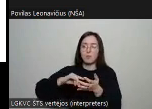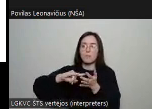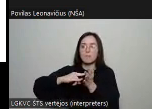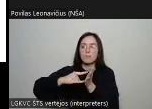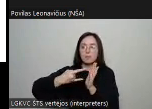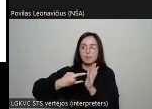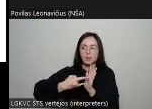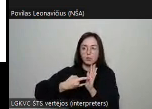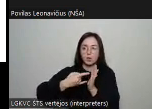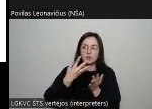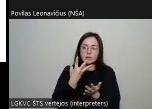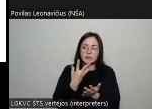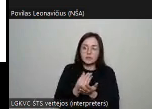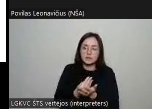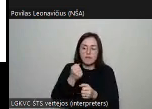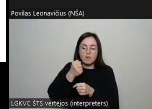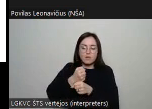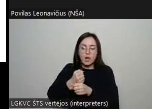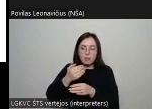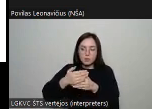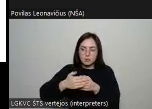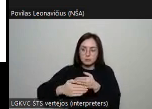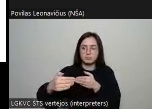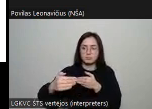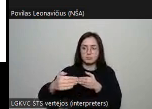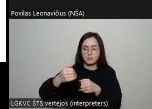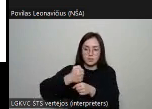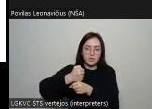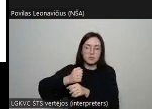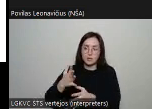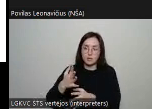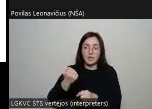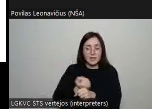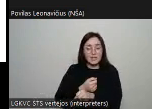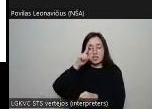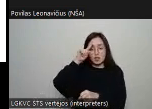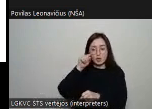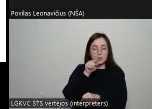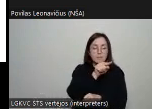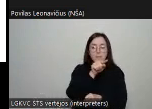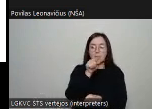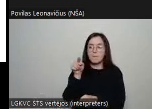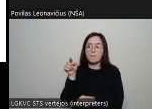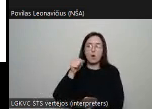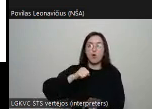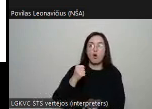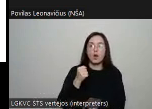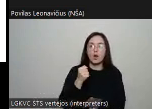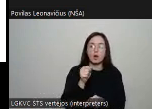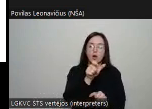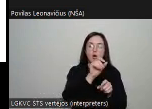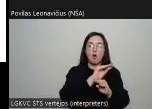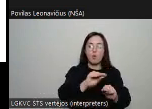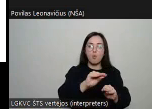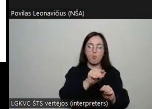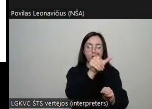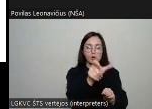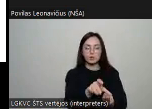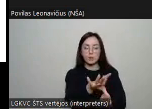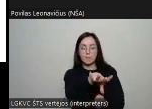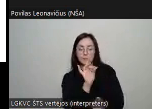planuojant savo planus ilgalaikius, tu turėjau žinoti, su kuriuo tu mokytoju ar su kuria komanda ir kaip tu